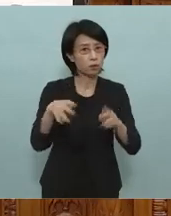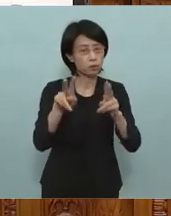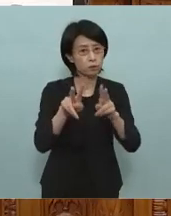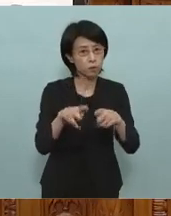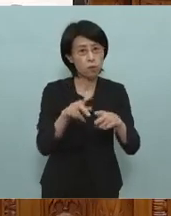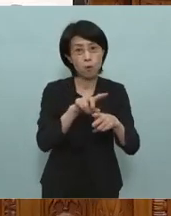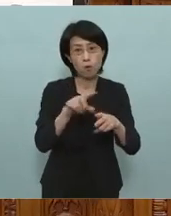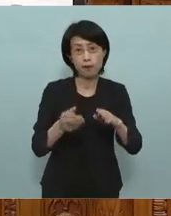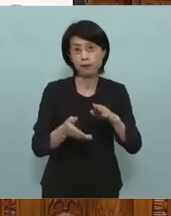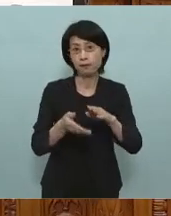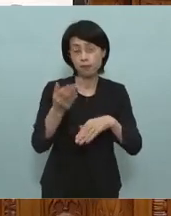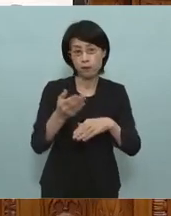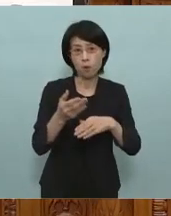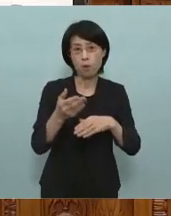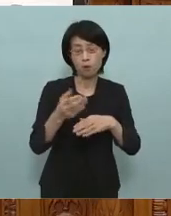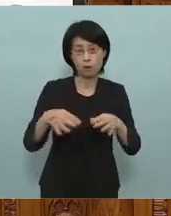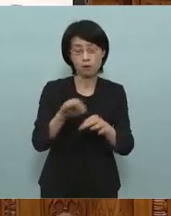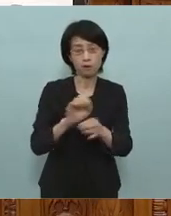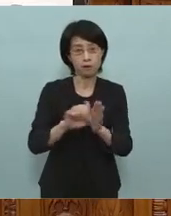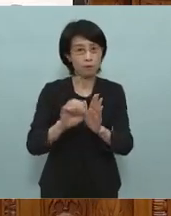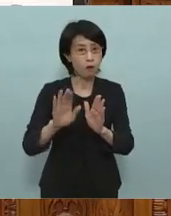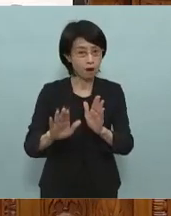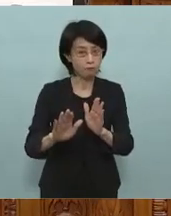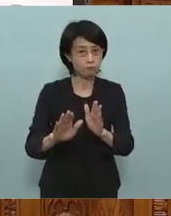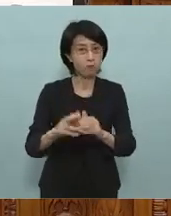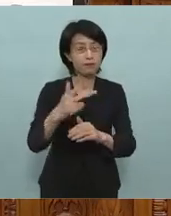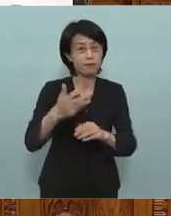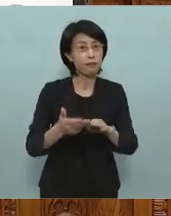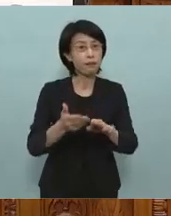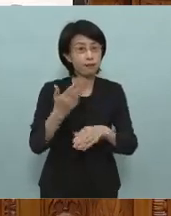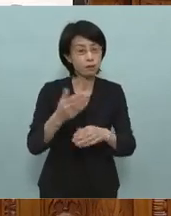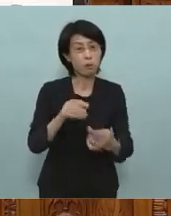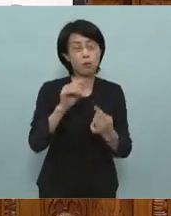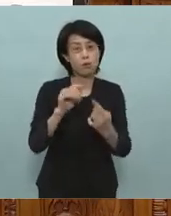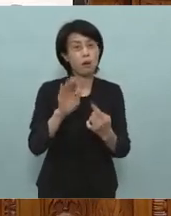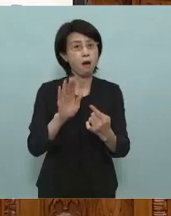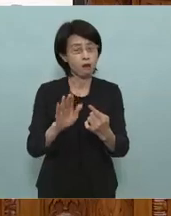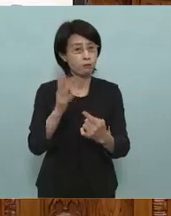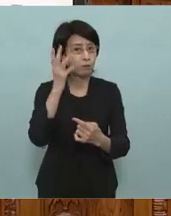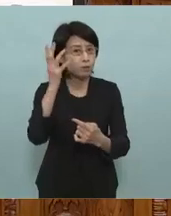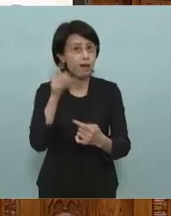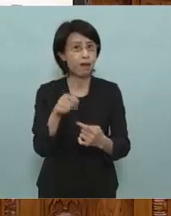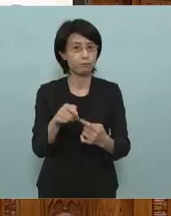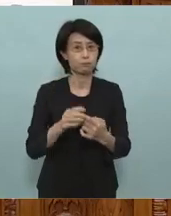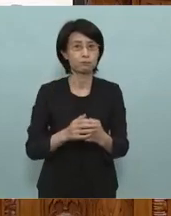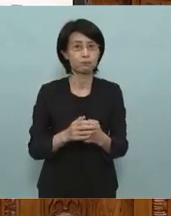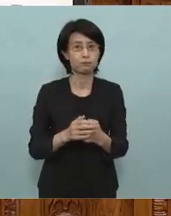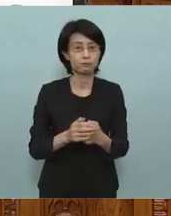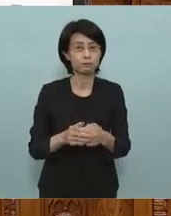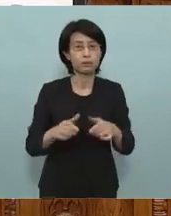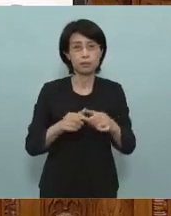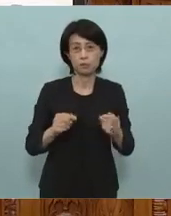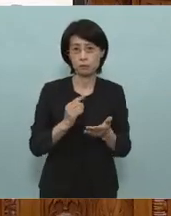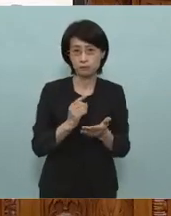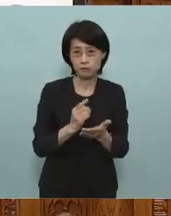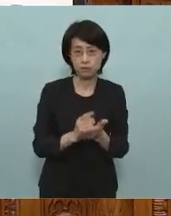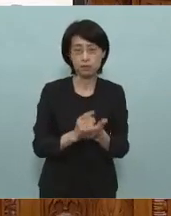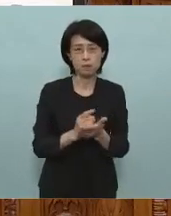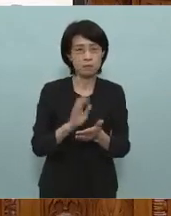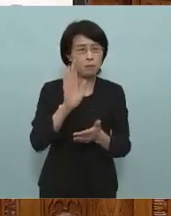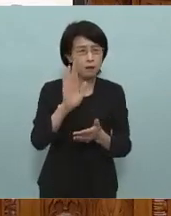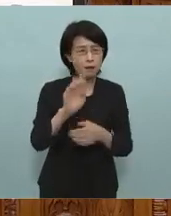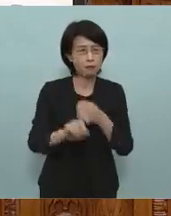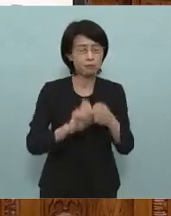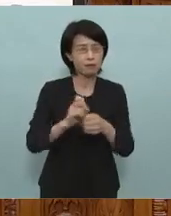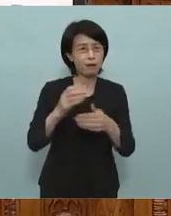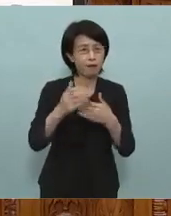と7000人を超える雇用を生むと試算されています我が国だけでも10年間